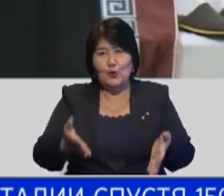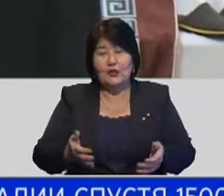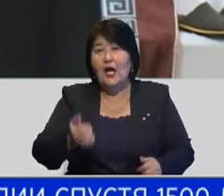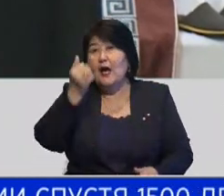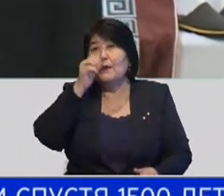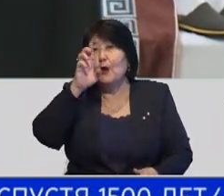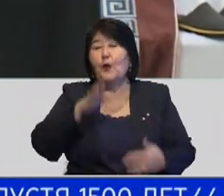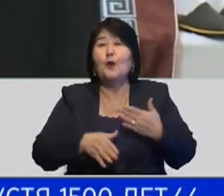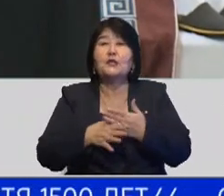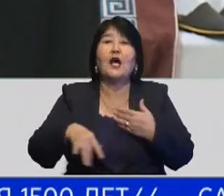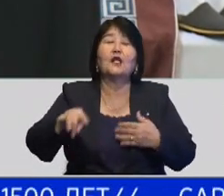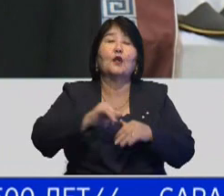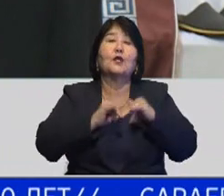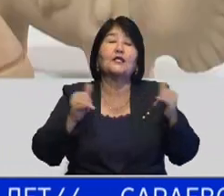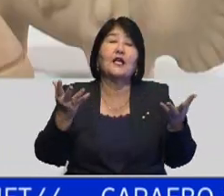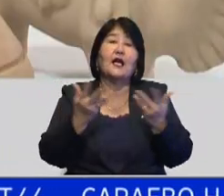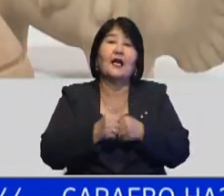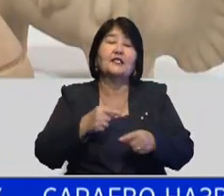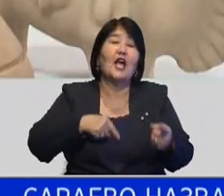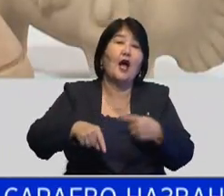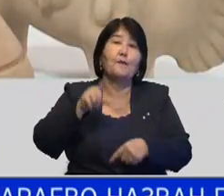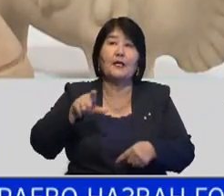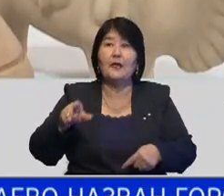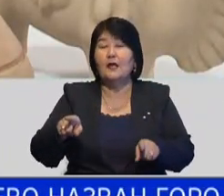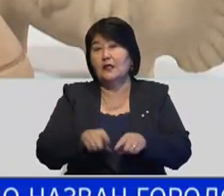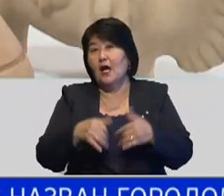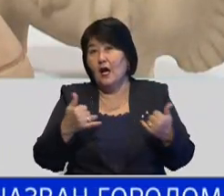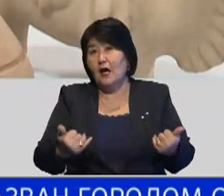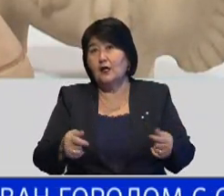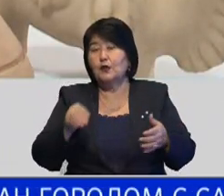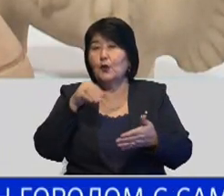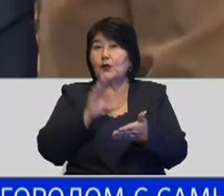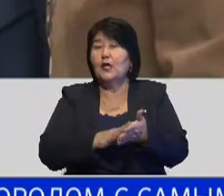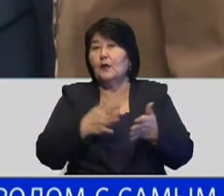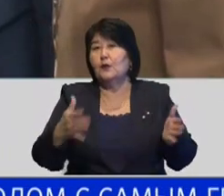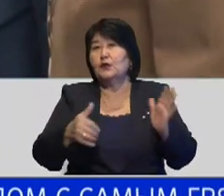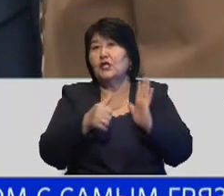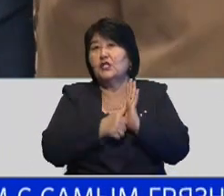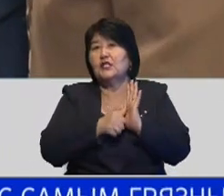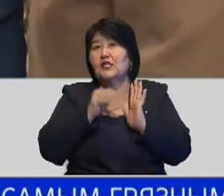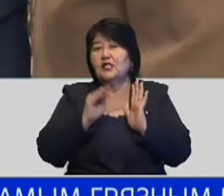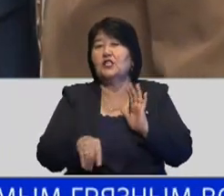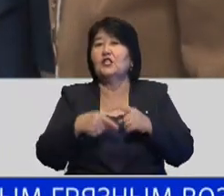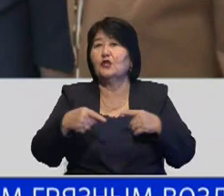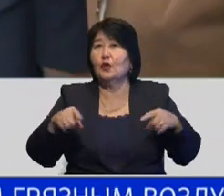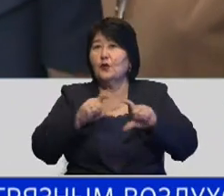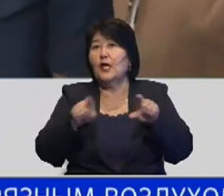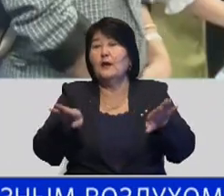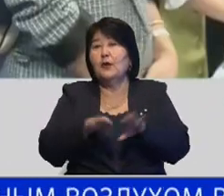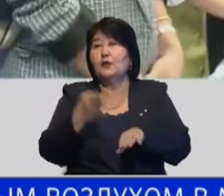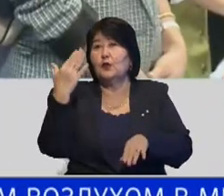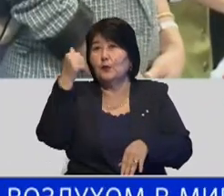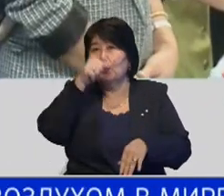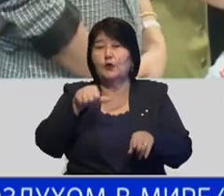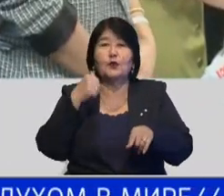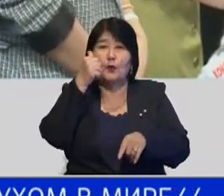Благодаря господдержке в районе растет количество предпринимателей. На сегодня зарегистрировано свыше 6 тысяч субъектов. Это по сравнению с прошлым